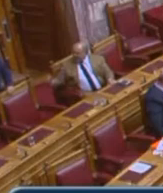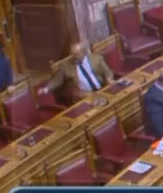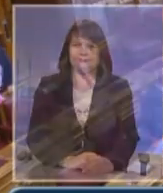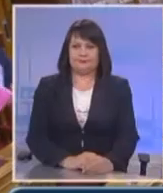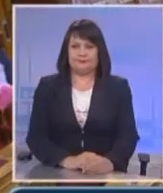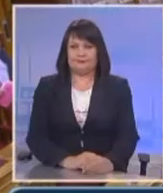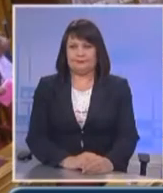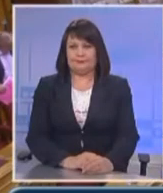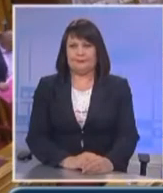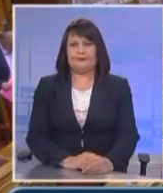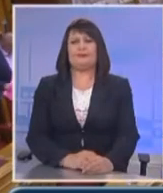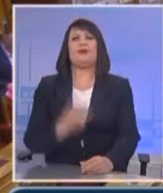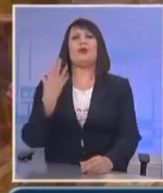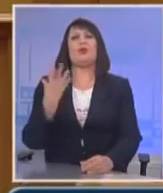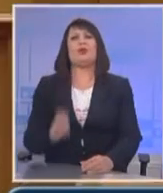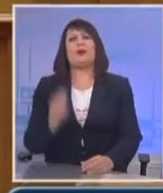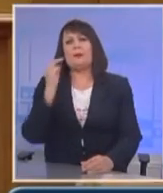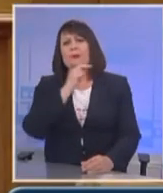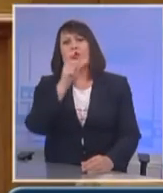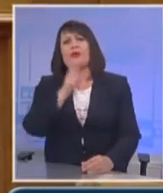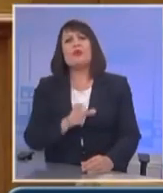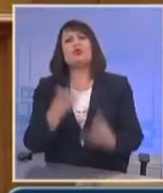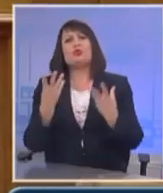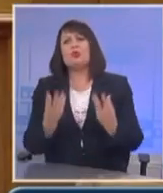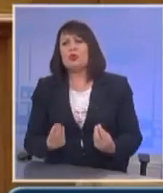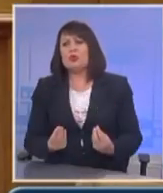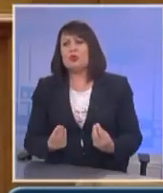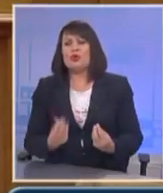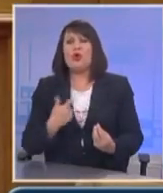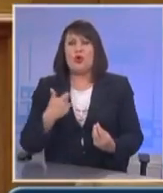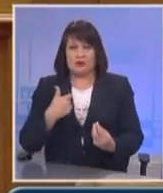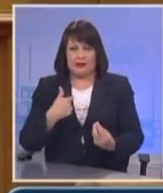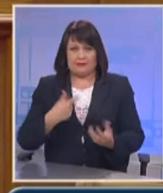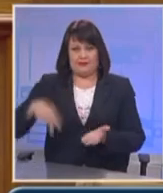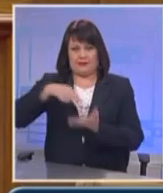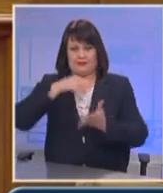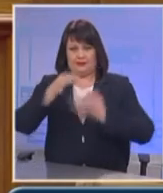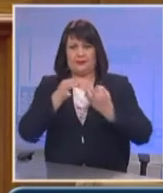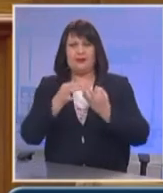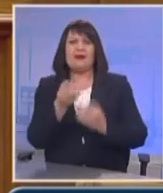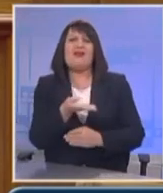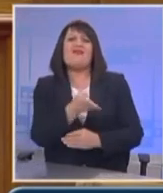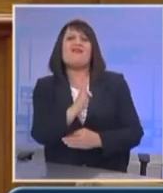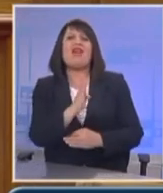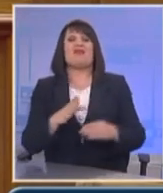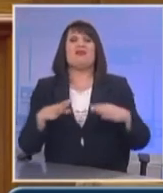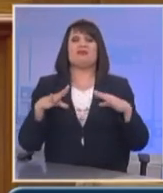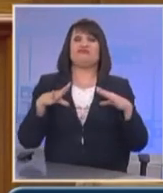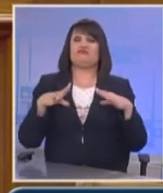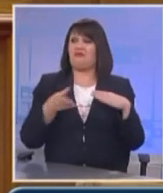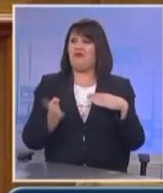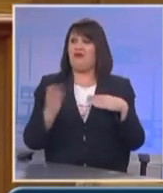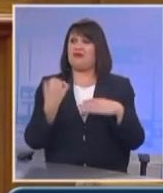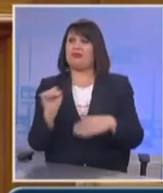Του έχει γίνει πλέον συνήθεια του Πρωθυπουργού όταν μιλάει η Δημοκρατική Συμπαράταξη να αποχωρεί επιδεικτικά από την